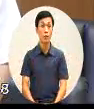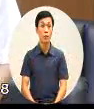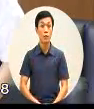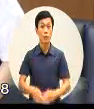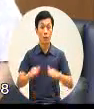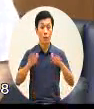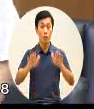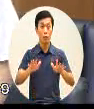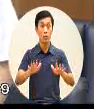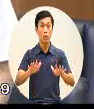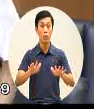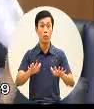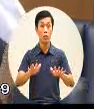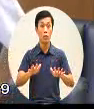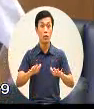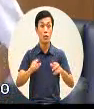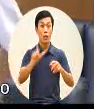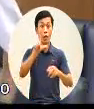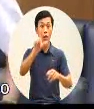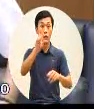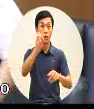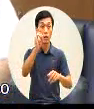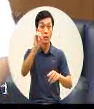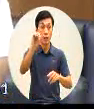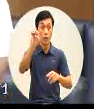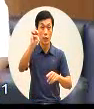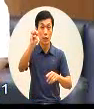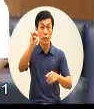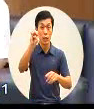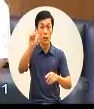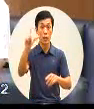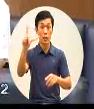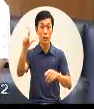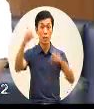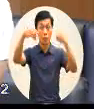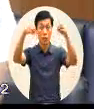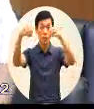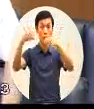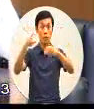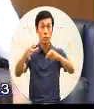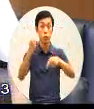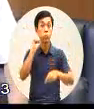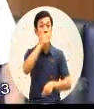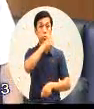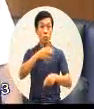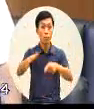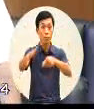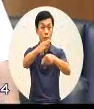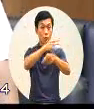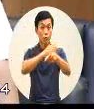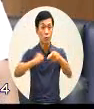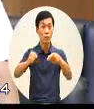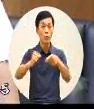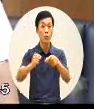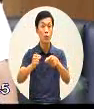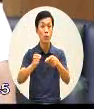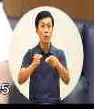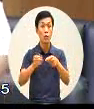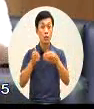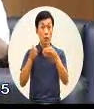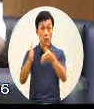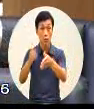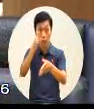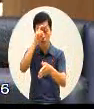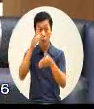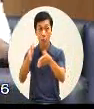这届 LED 灯全国性是为着要扶